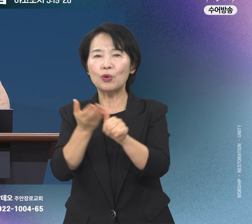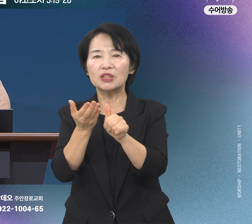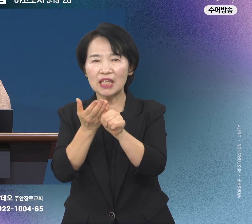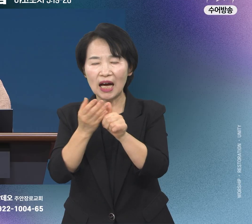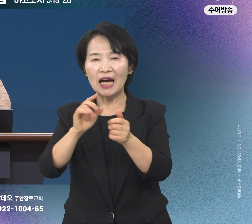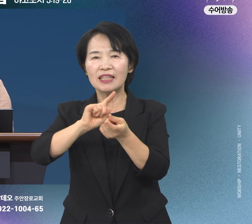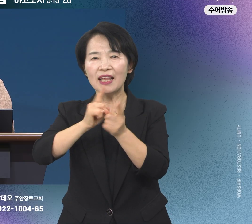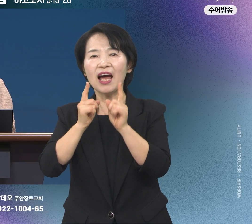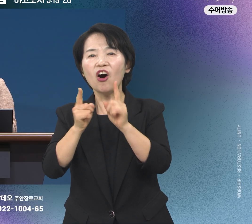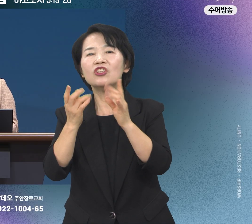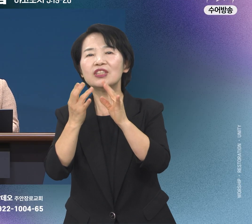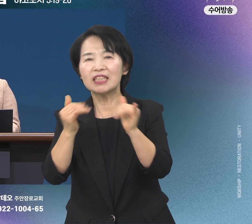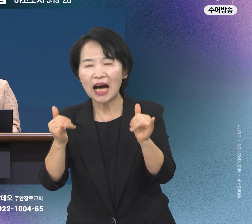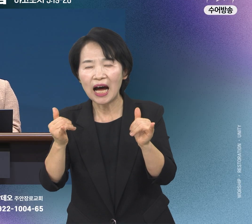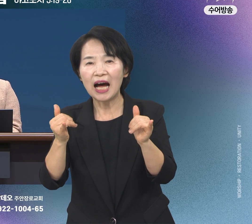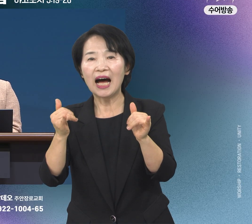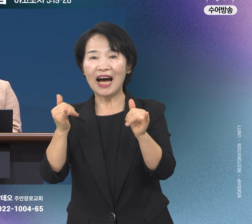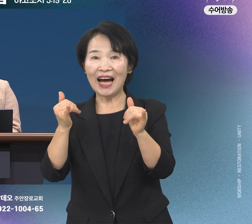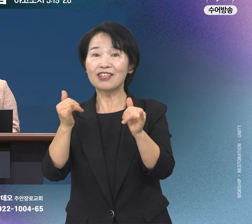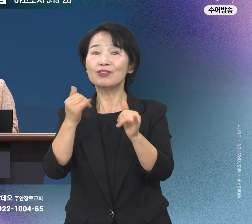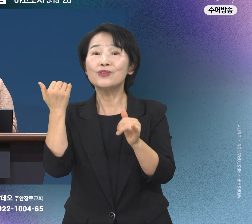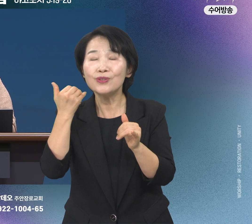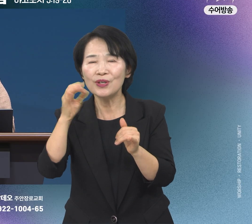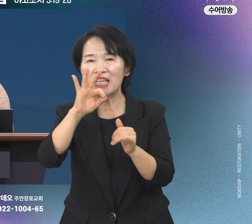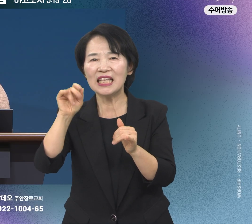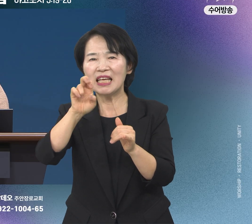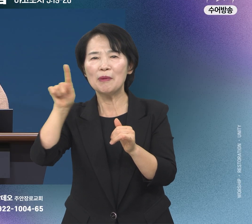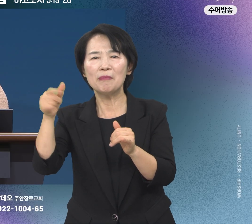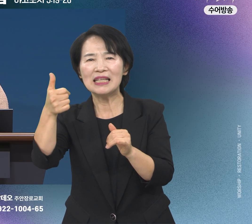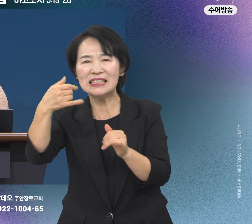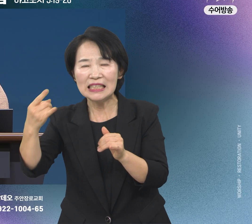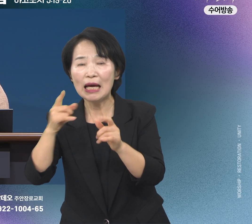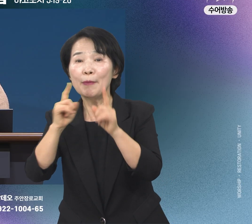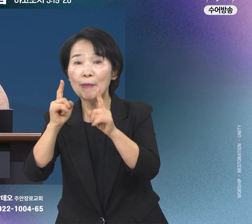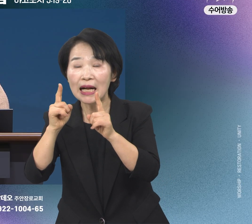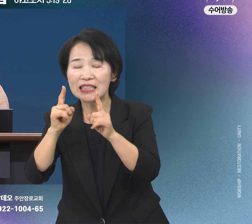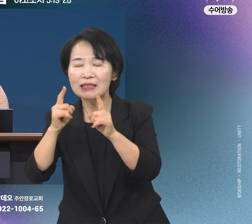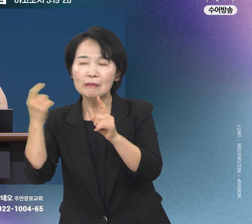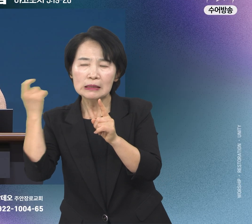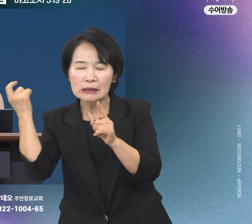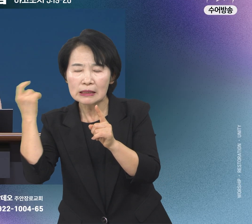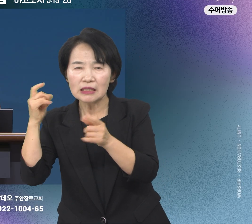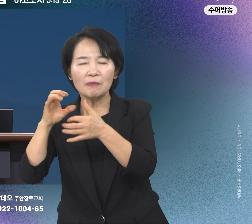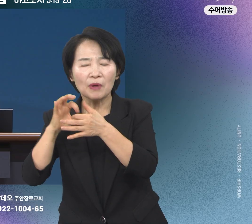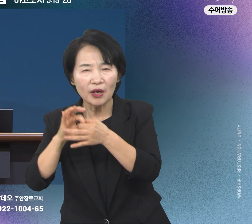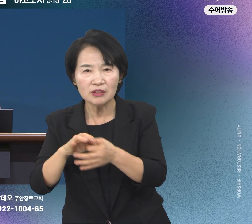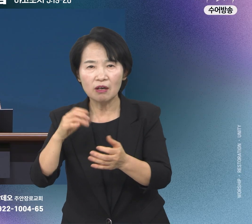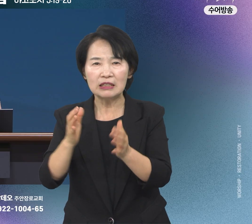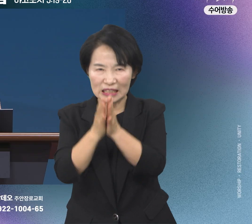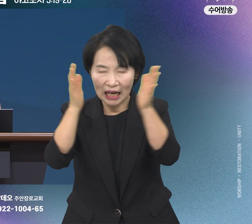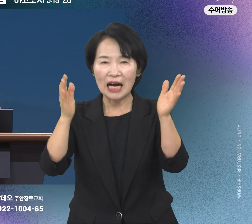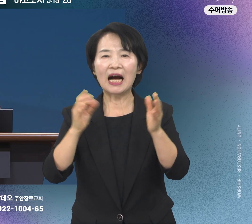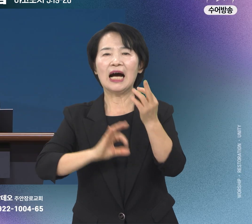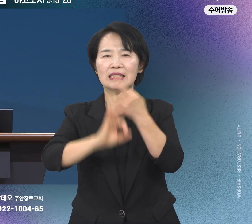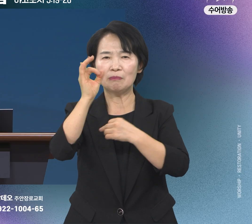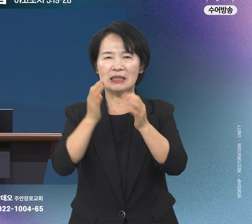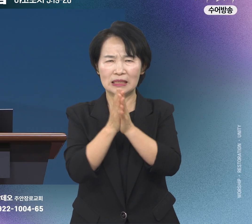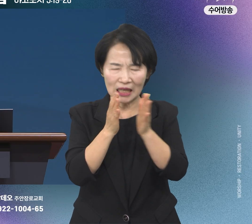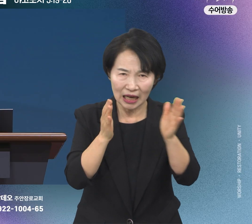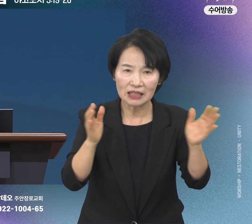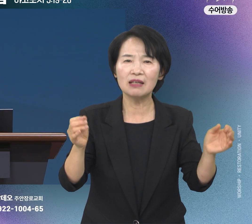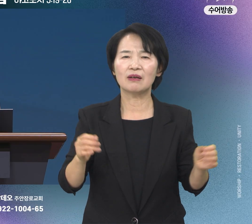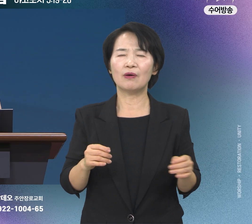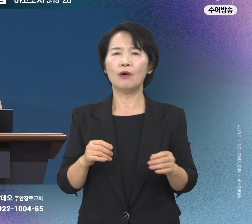대언자라고 생각했던 사람의 말을 듣고 읽으면서 하루하루를 행복하게 보냈습니다. 근데 실은 그것은 행복한